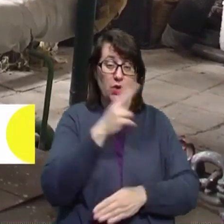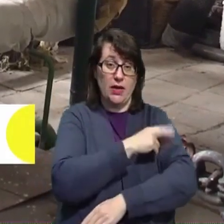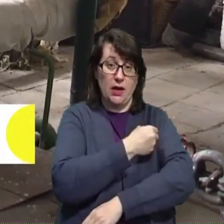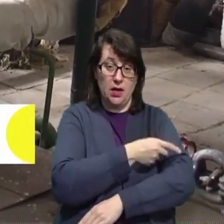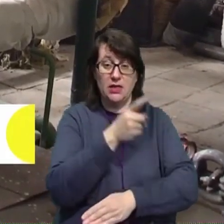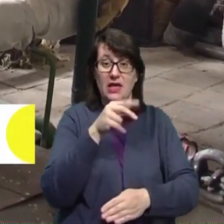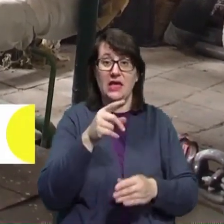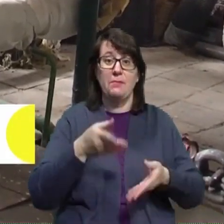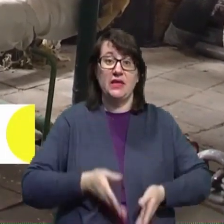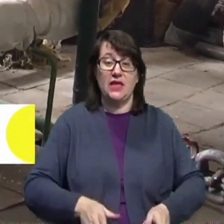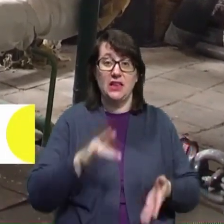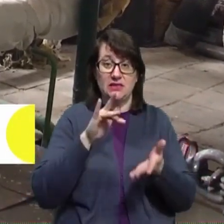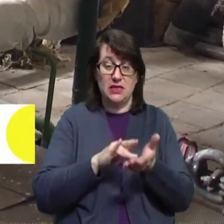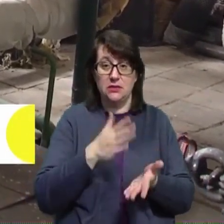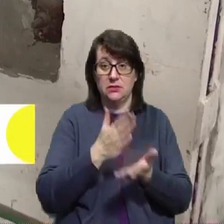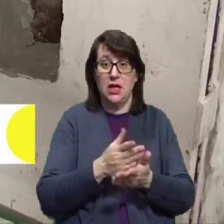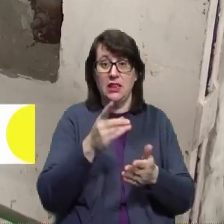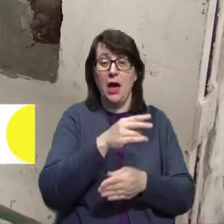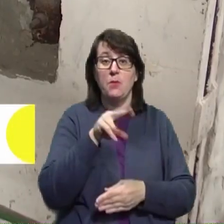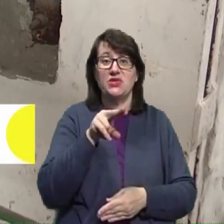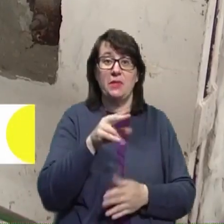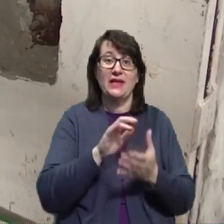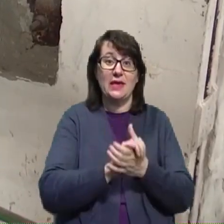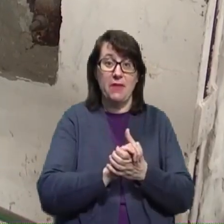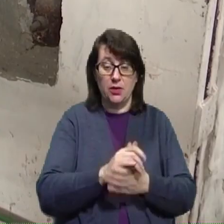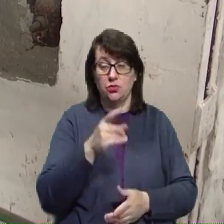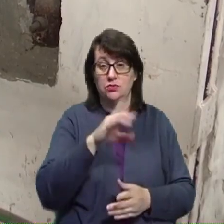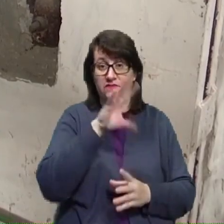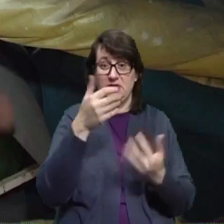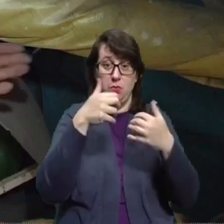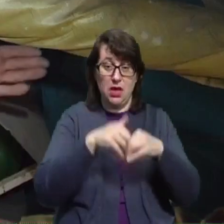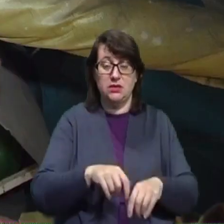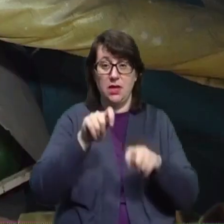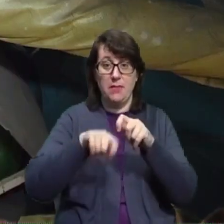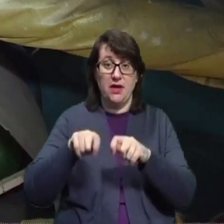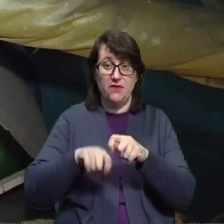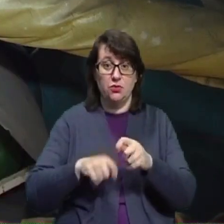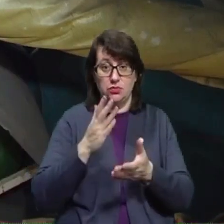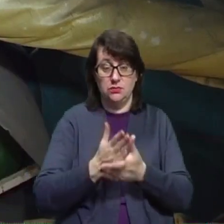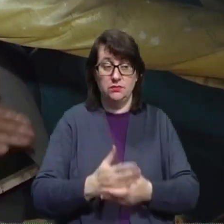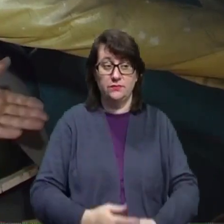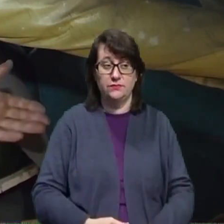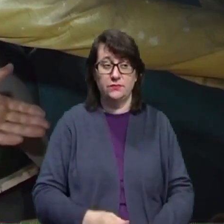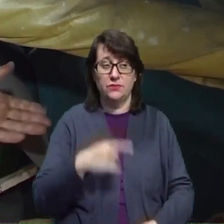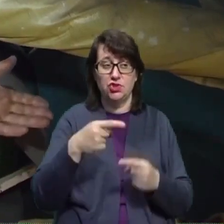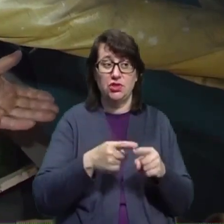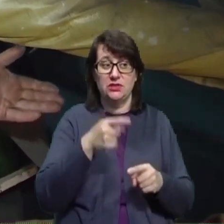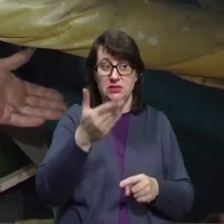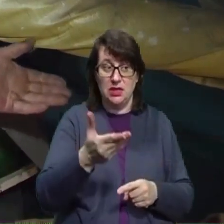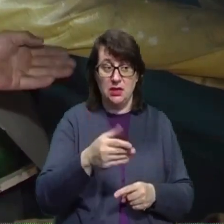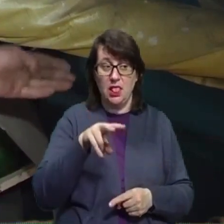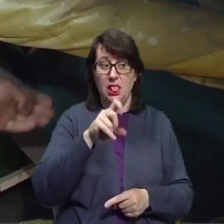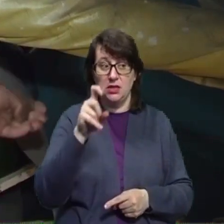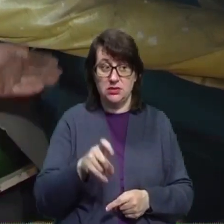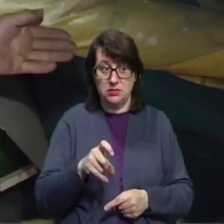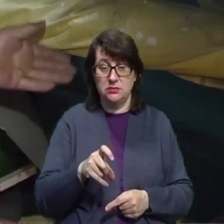перинатального центру, розміщена на проспекті Миру. Усе обладнання пройшло перевірку. Через цей лаз